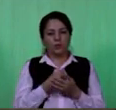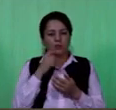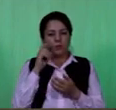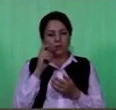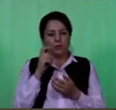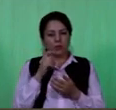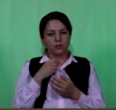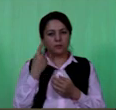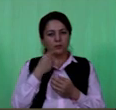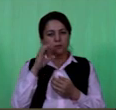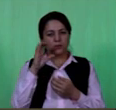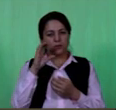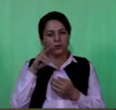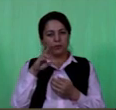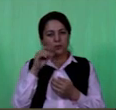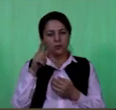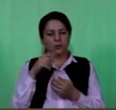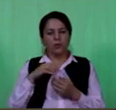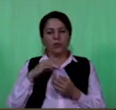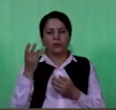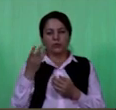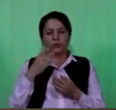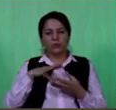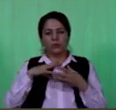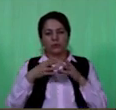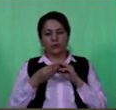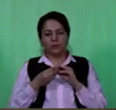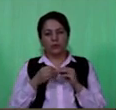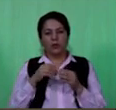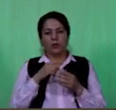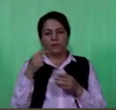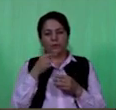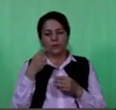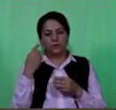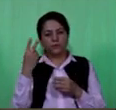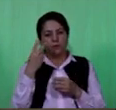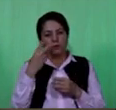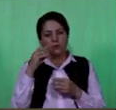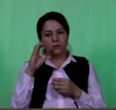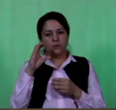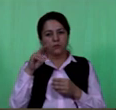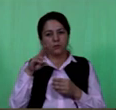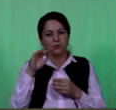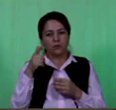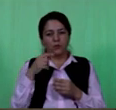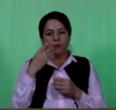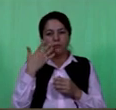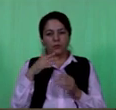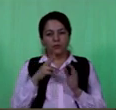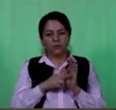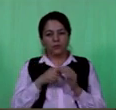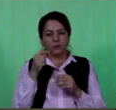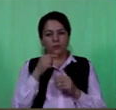первое слагаемое мы должны из суммы вычесть второе слагаемое из 58 вычтем